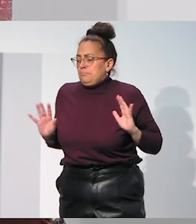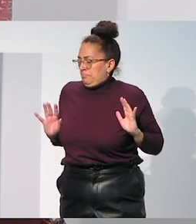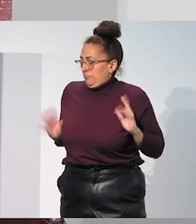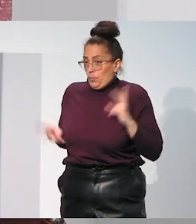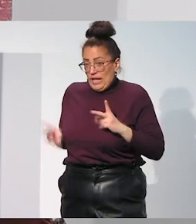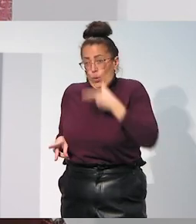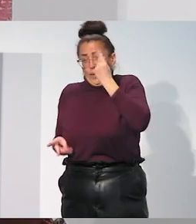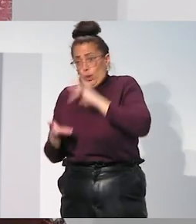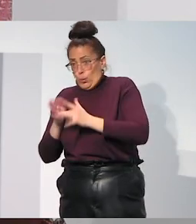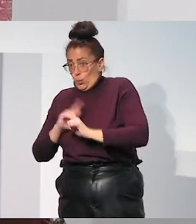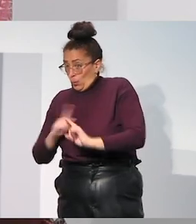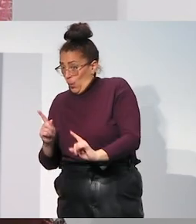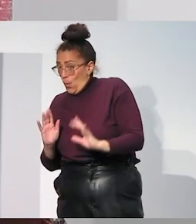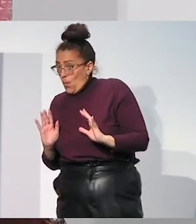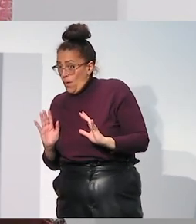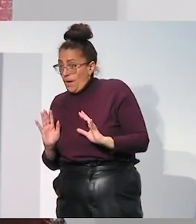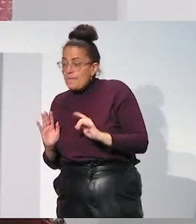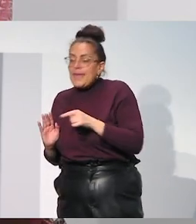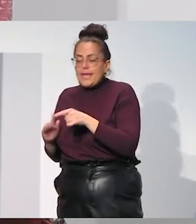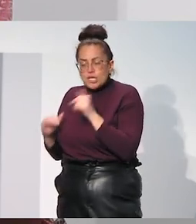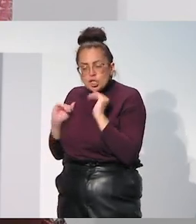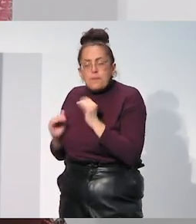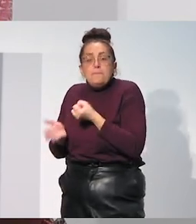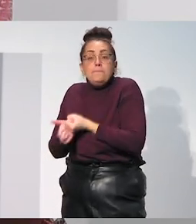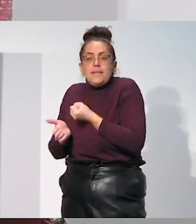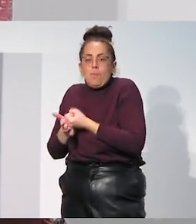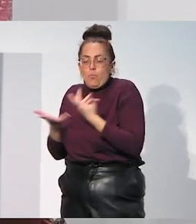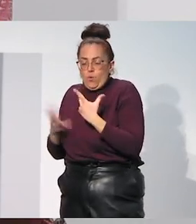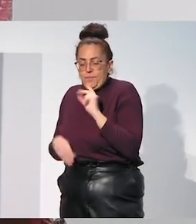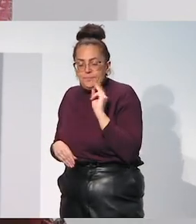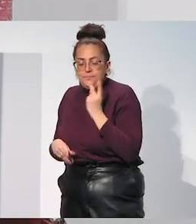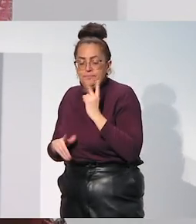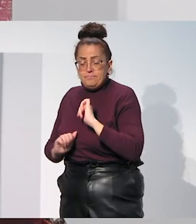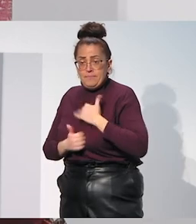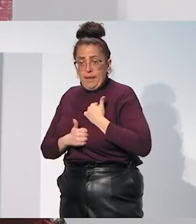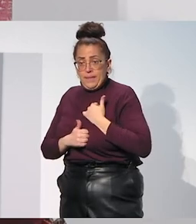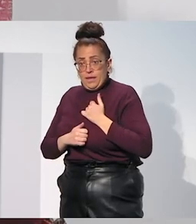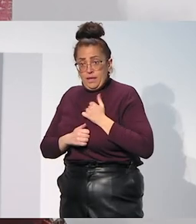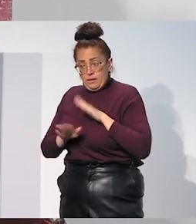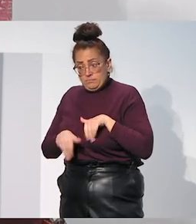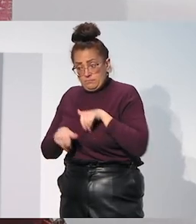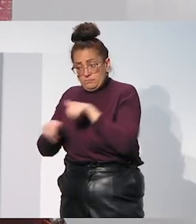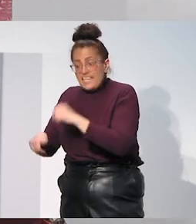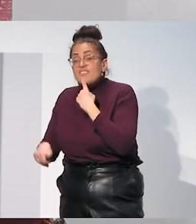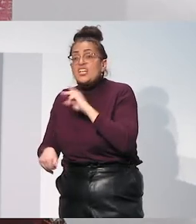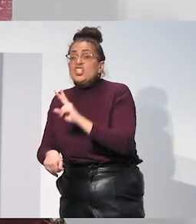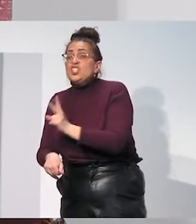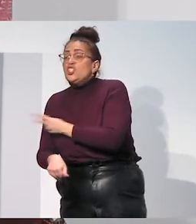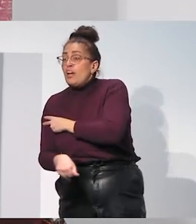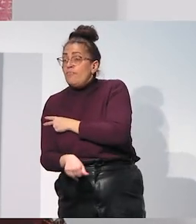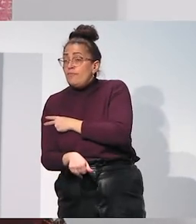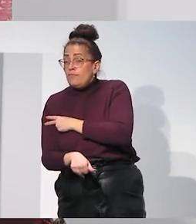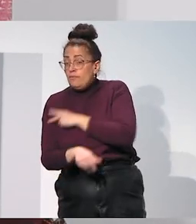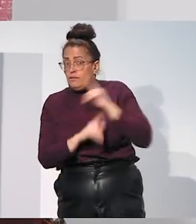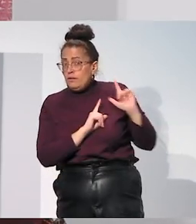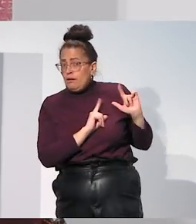parce qu'il a compris que s'il restait dans l'armée, il ne serait jamais son propre chef. Il aurait toujours quelqu'un au-dessus